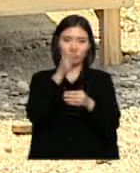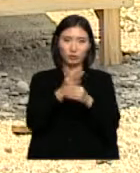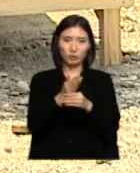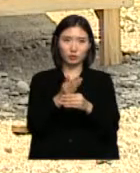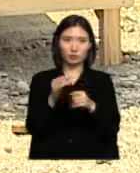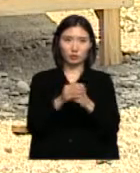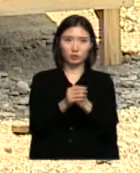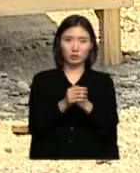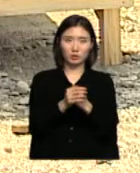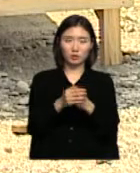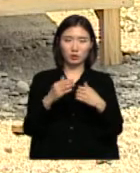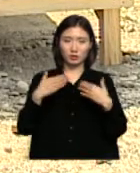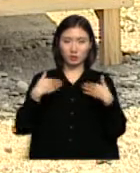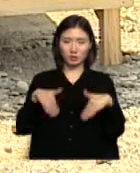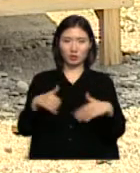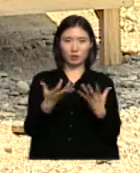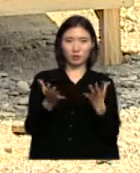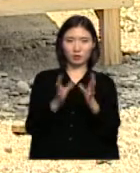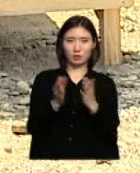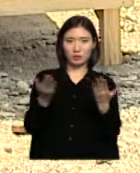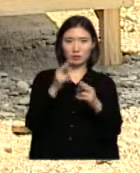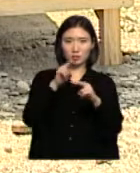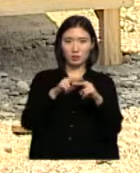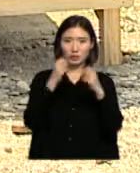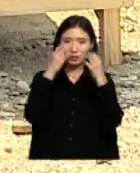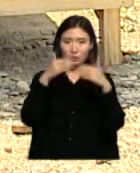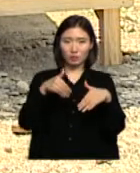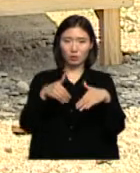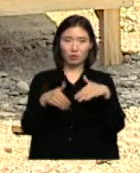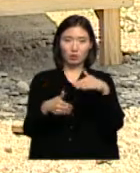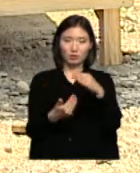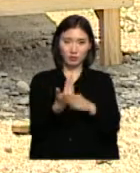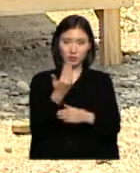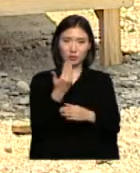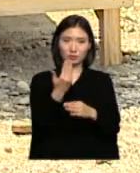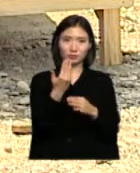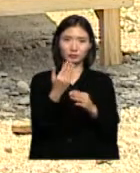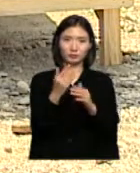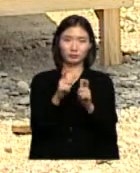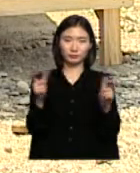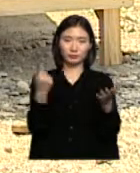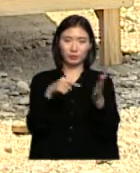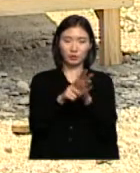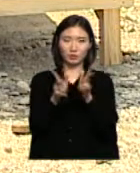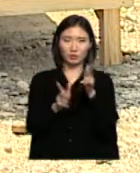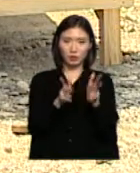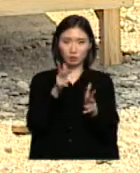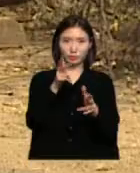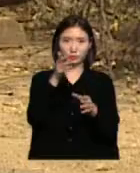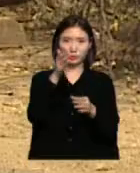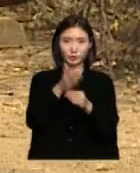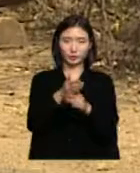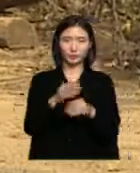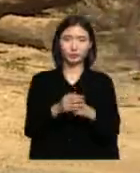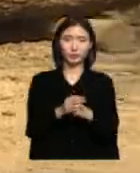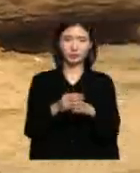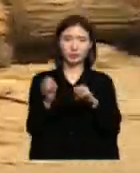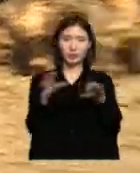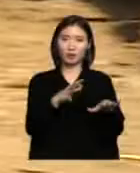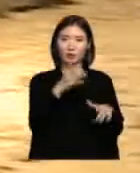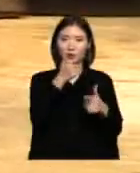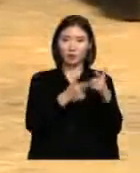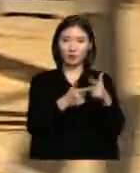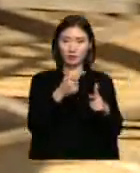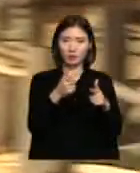통해서 취약계층의 그런 일자리 창출을 확대하고자 사업이 지금 확대되어 있습니다. 버려진